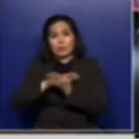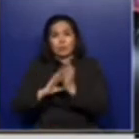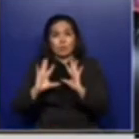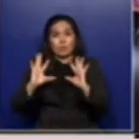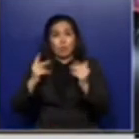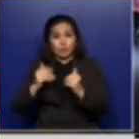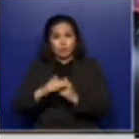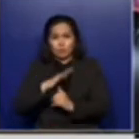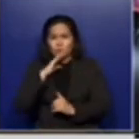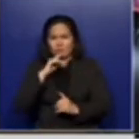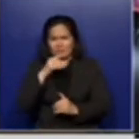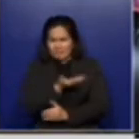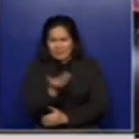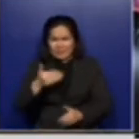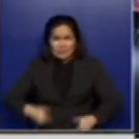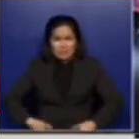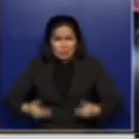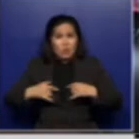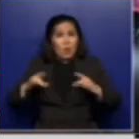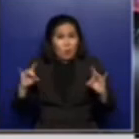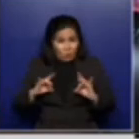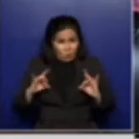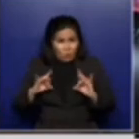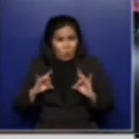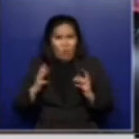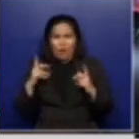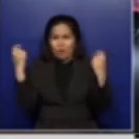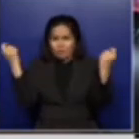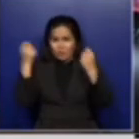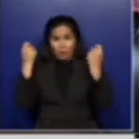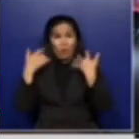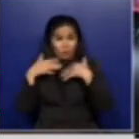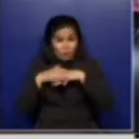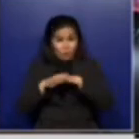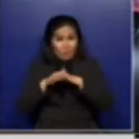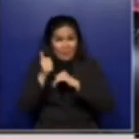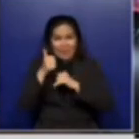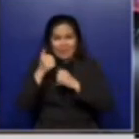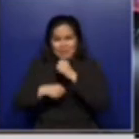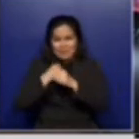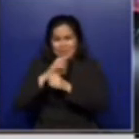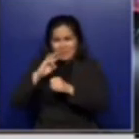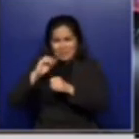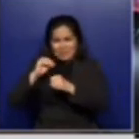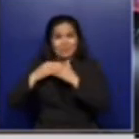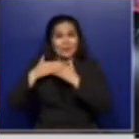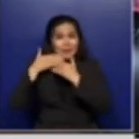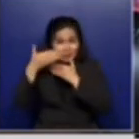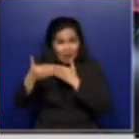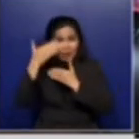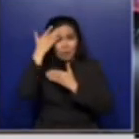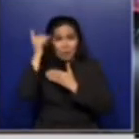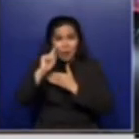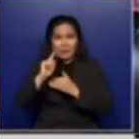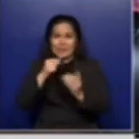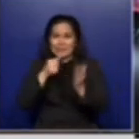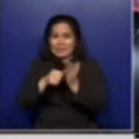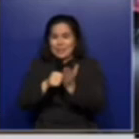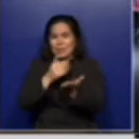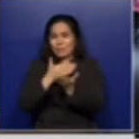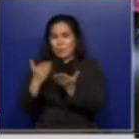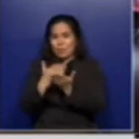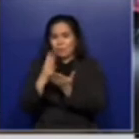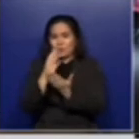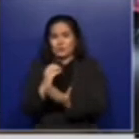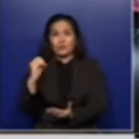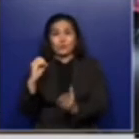ถึงเนี่ยในสภาแห่งนี้เดี๋ยวเรามาเฉลิมฉลองด้วยกันในอีก70ปีข้างหน้าที่เราสามารถใช้หนี้ได้หมดน